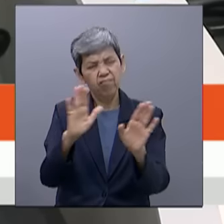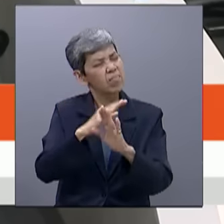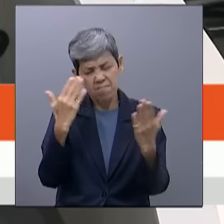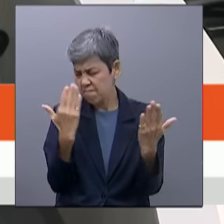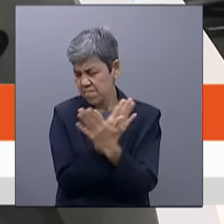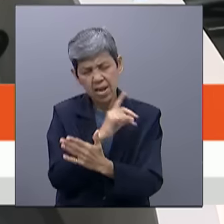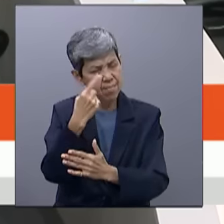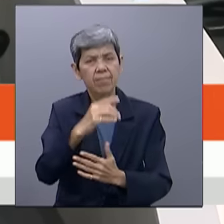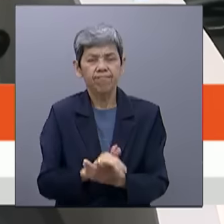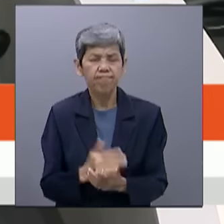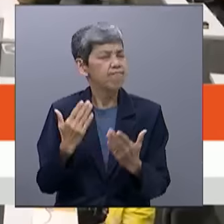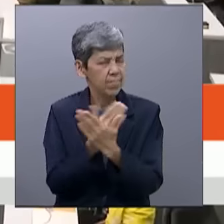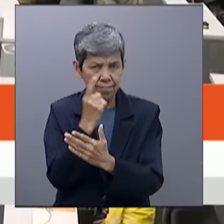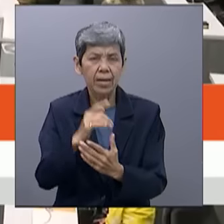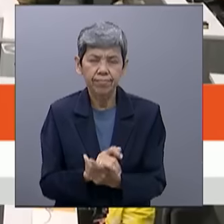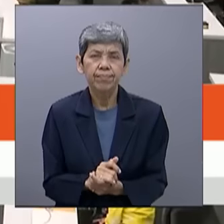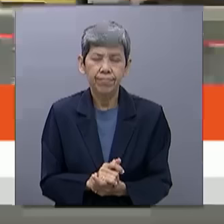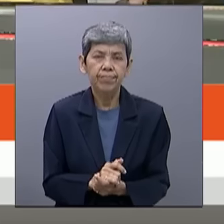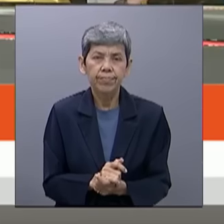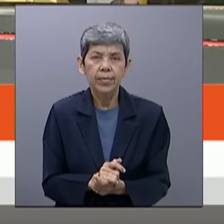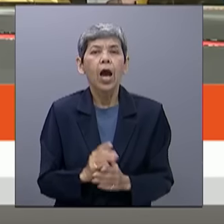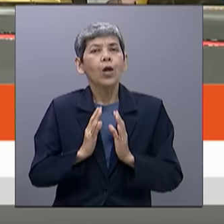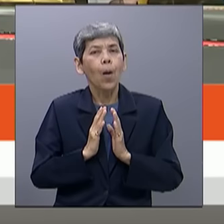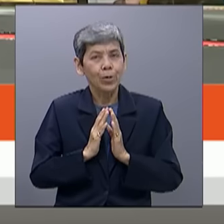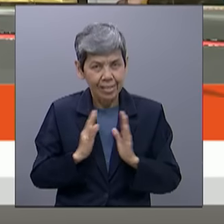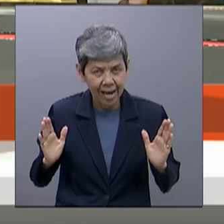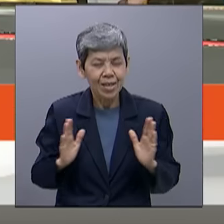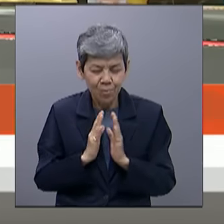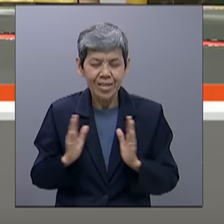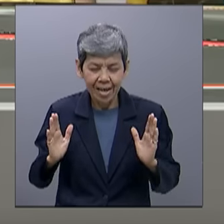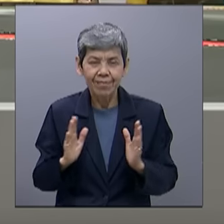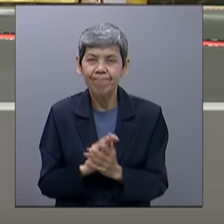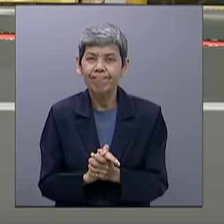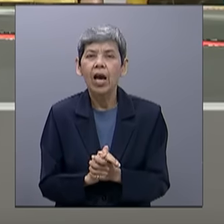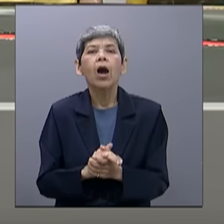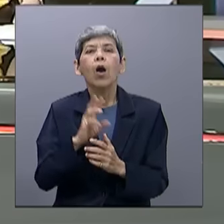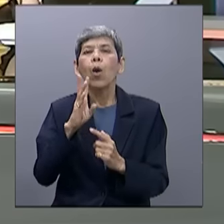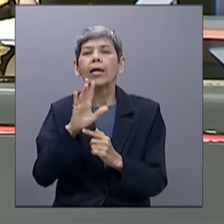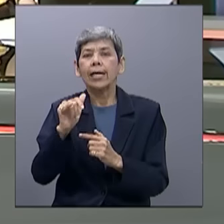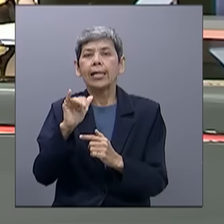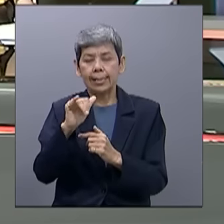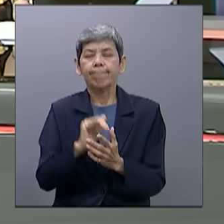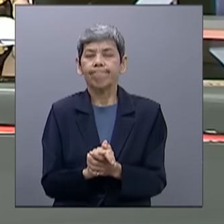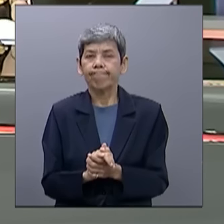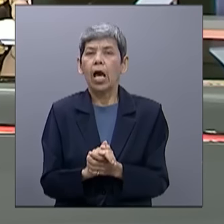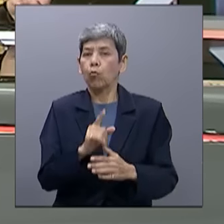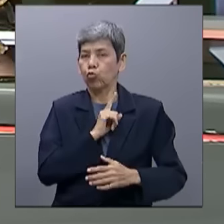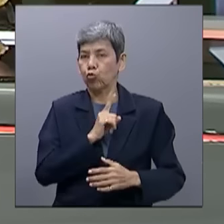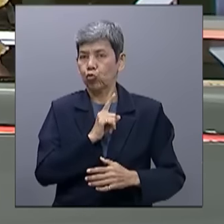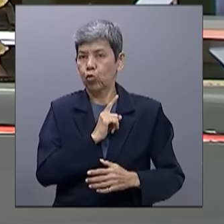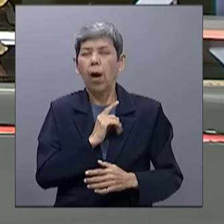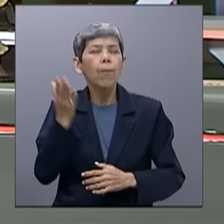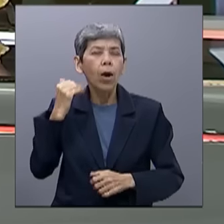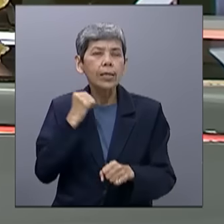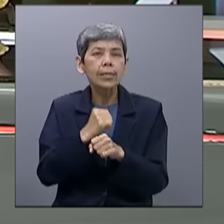ซะนะ ค่ะ คร ับ ค่ะราคาขอบพระคุณมากค่ะอาจารย์ ค ่ ะ อาจารย์วันชัยสอนสิรินะคะในฐานะที่เพิ่งจ